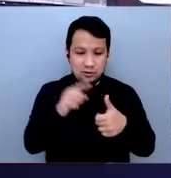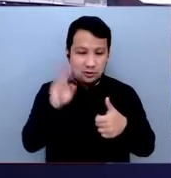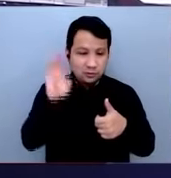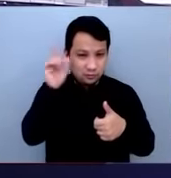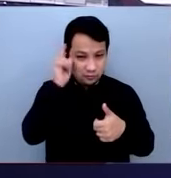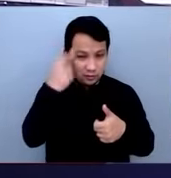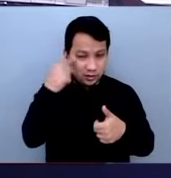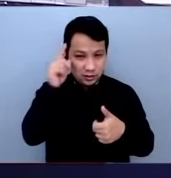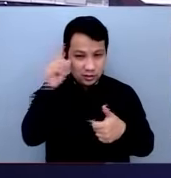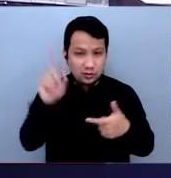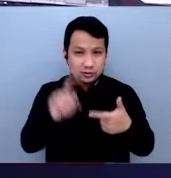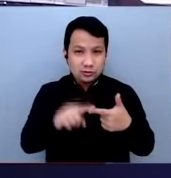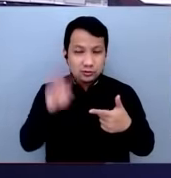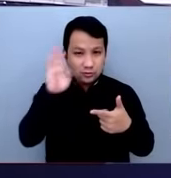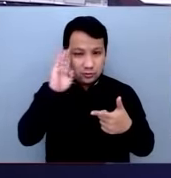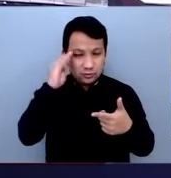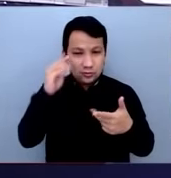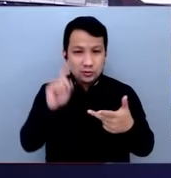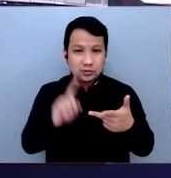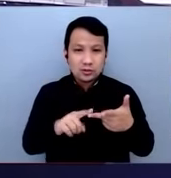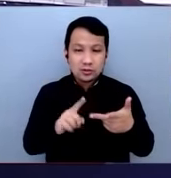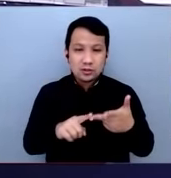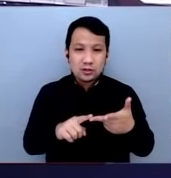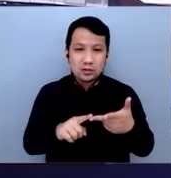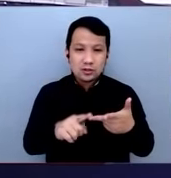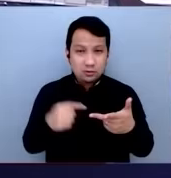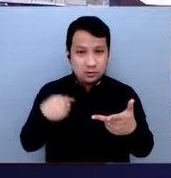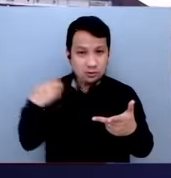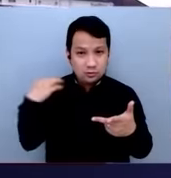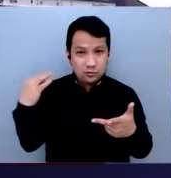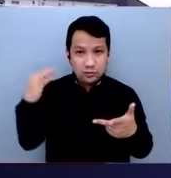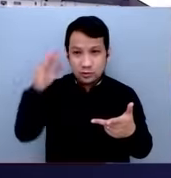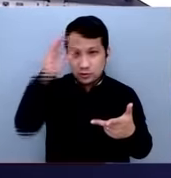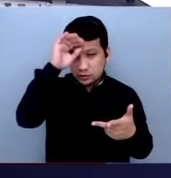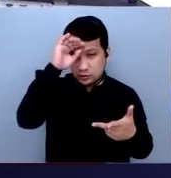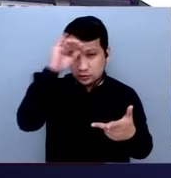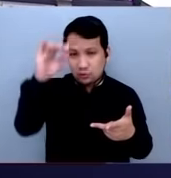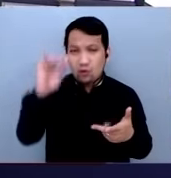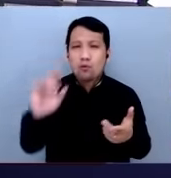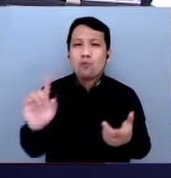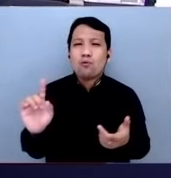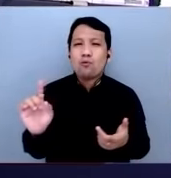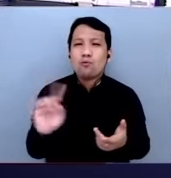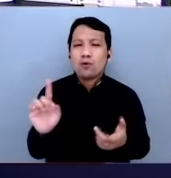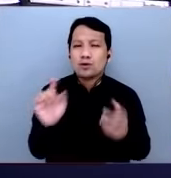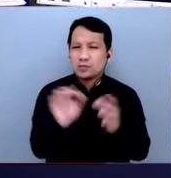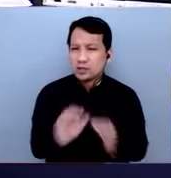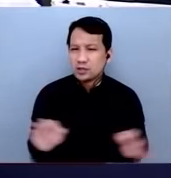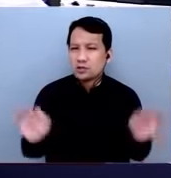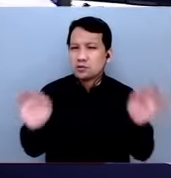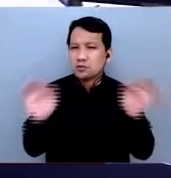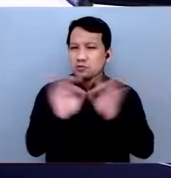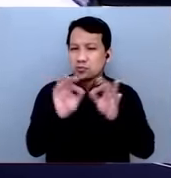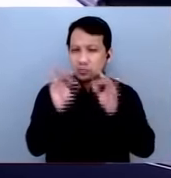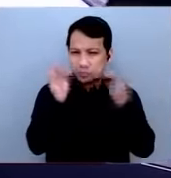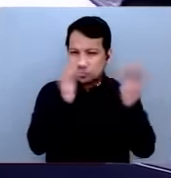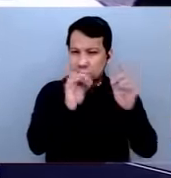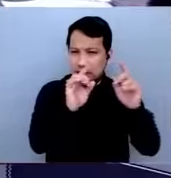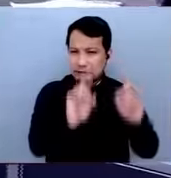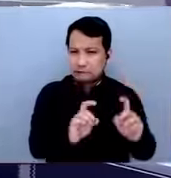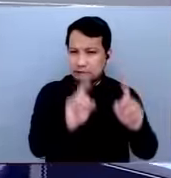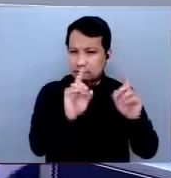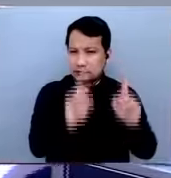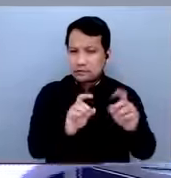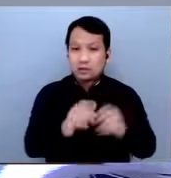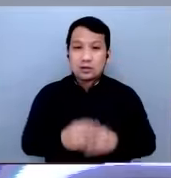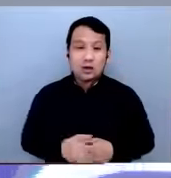at ngayon naman nagbo-volunteer na rin si Isko Moreno. Pero ano ba talaga ang halaga nitong mga drug test na ito? Sa